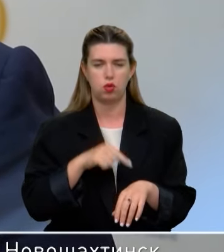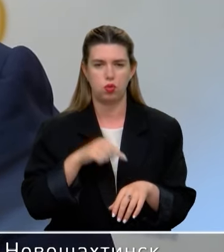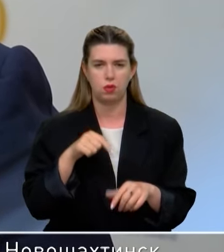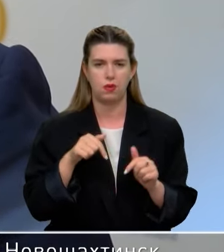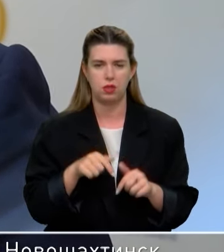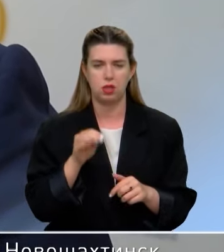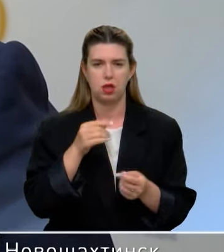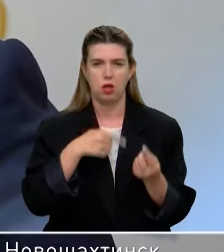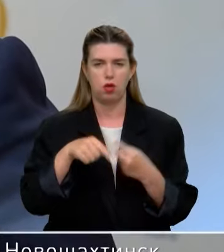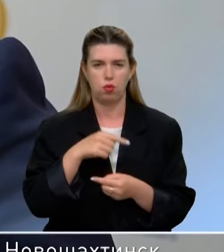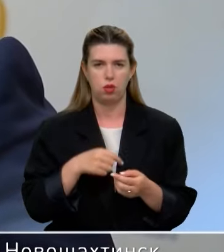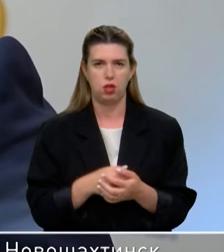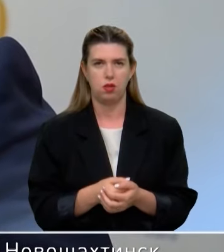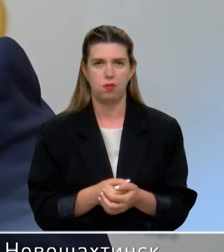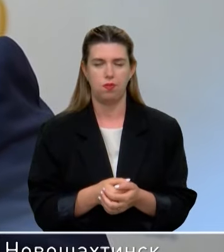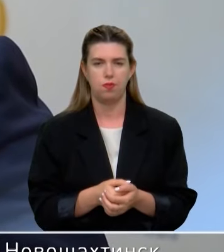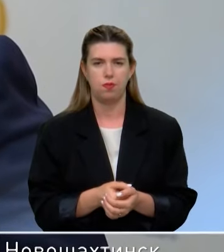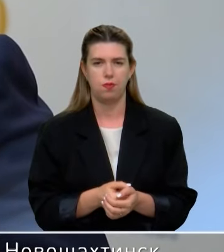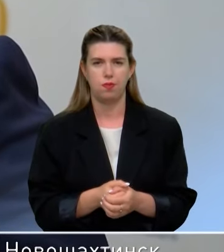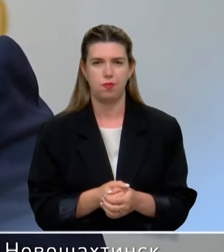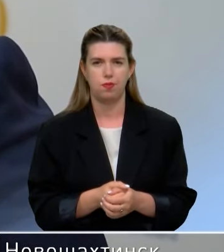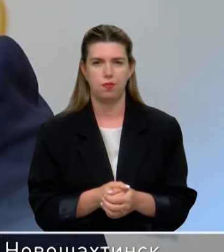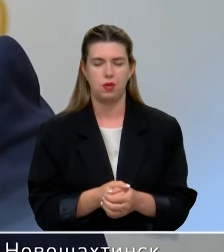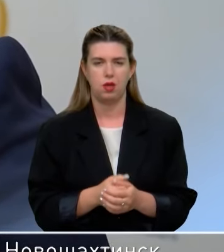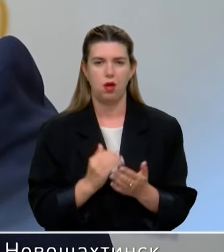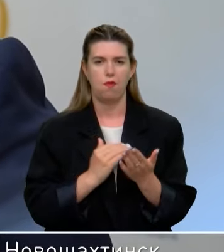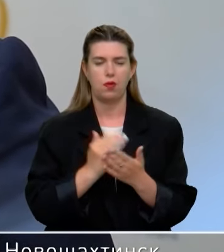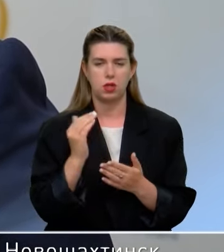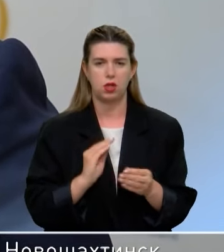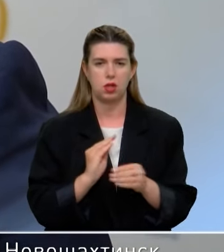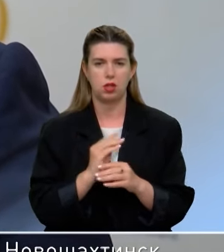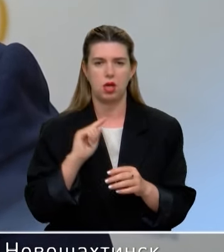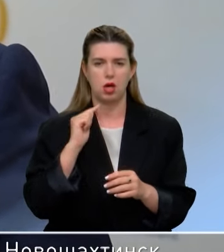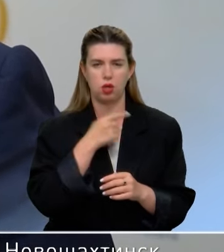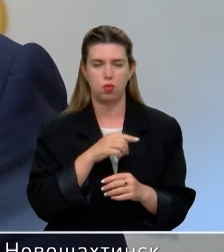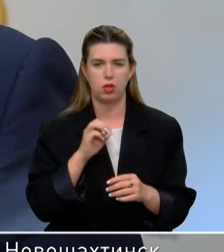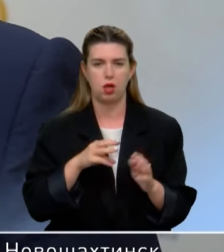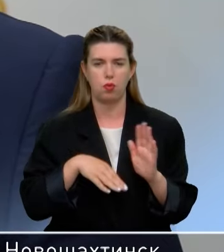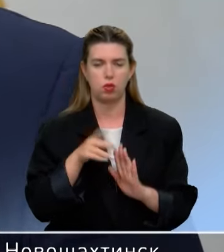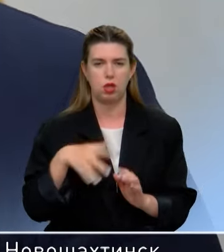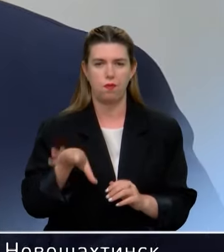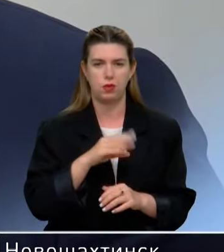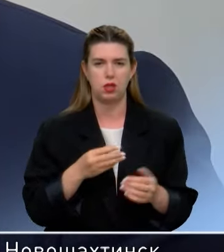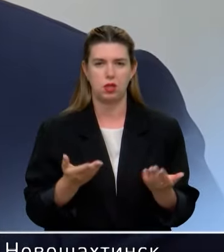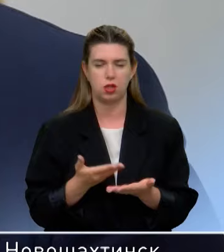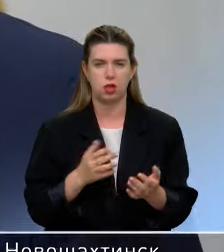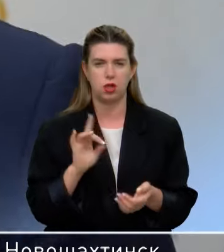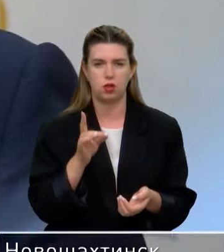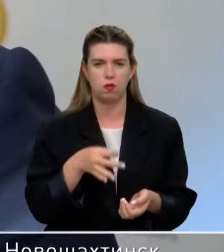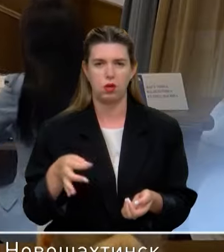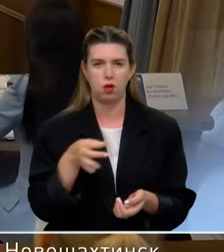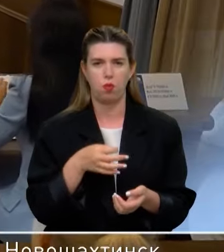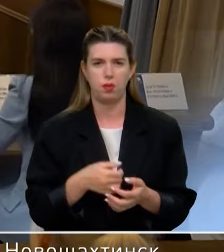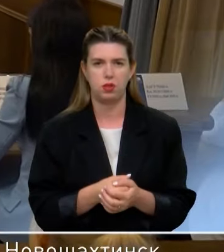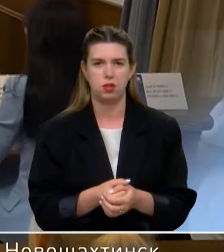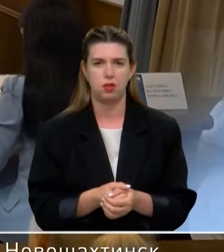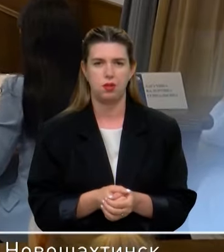здесь предприниматели тем выше рост экономики тем лучше для всех жителей Ростовской